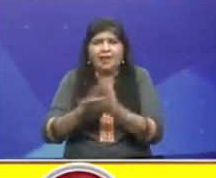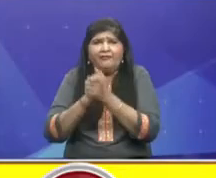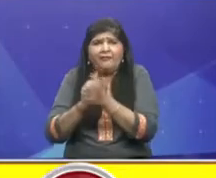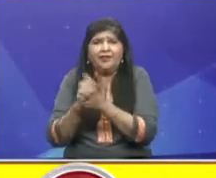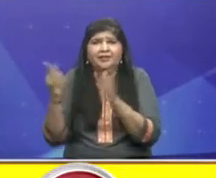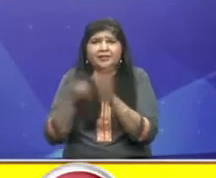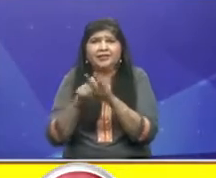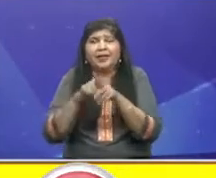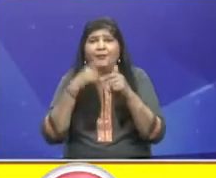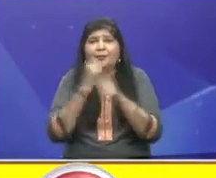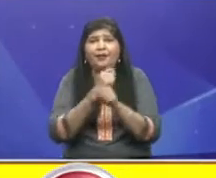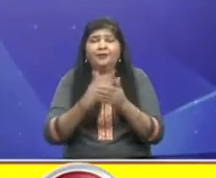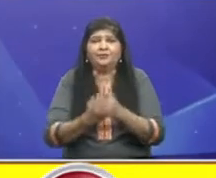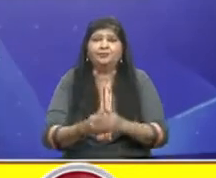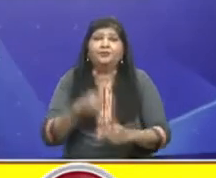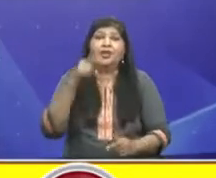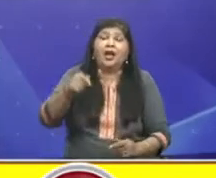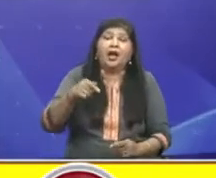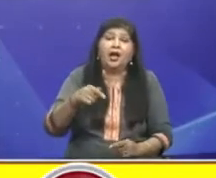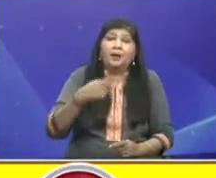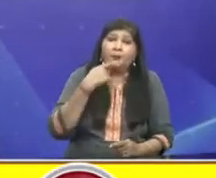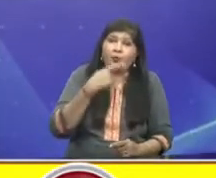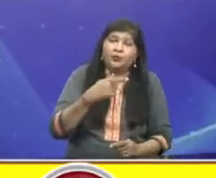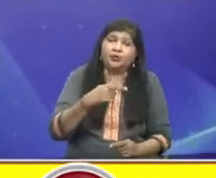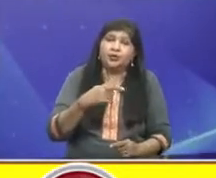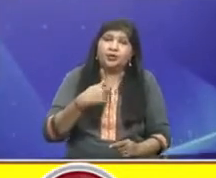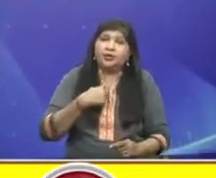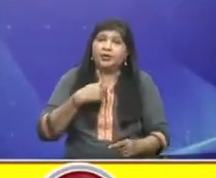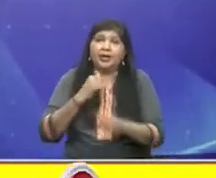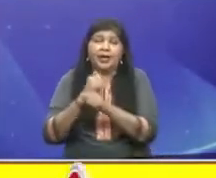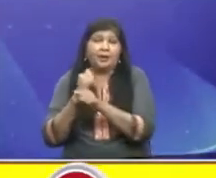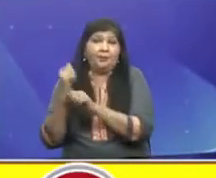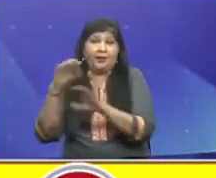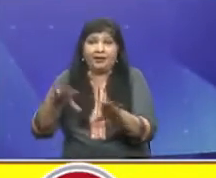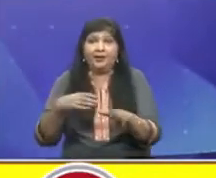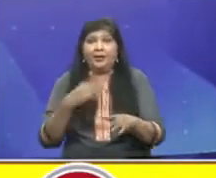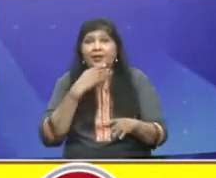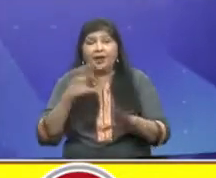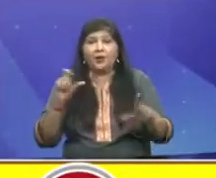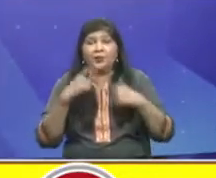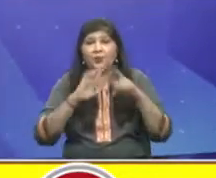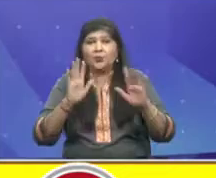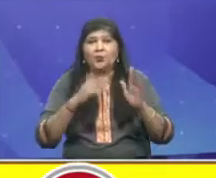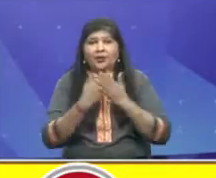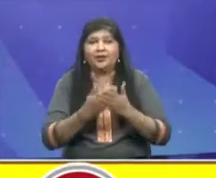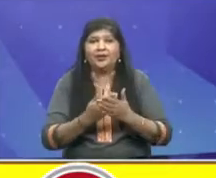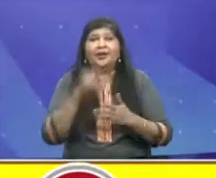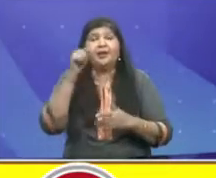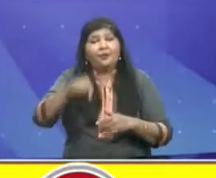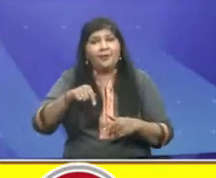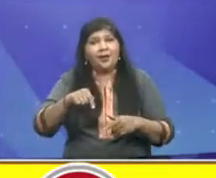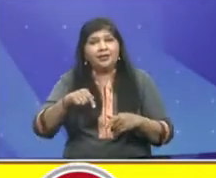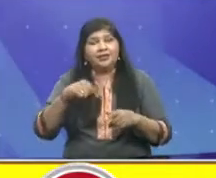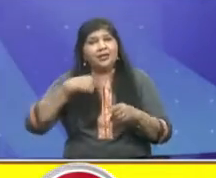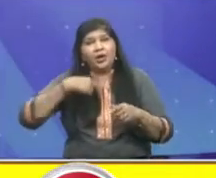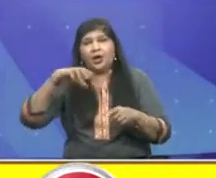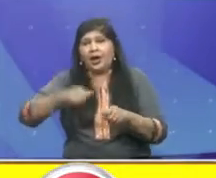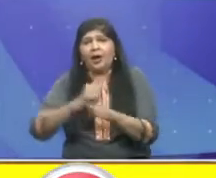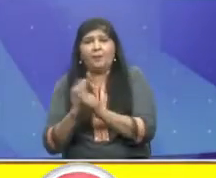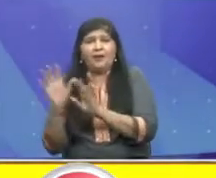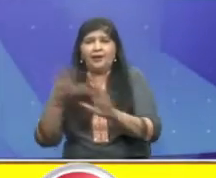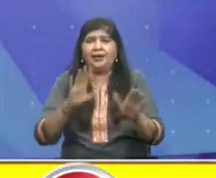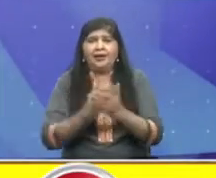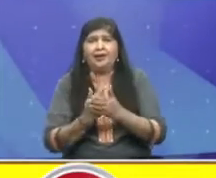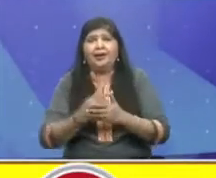आपसे। राजेश जी आप मुझे सत्ता में रहने की शुभकामना मत दीजिए। मैं आज भी सत्ता में नहीं